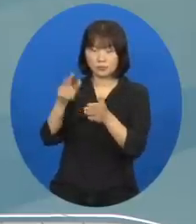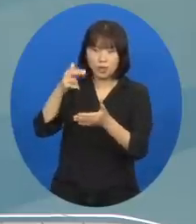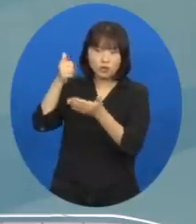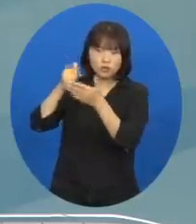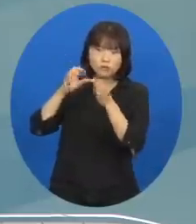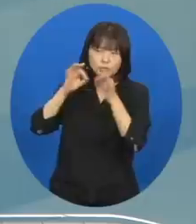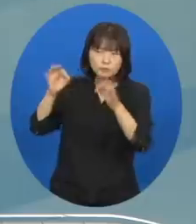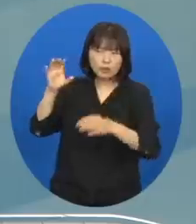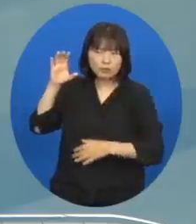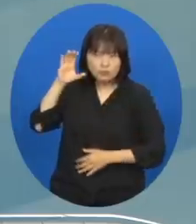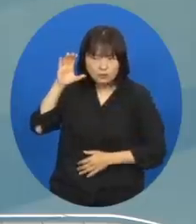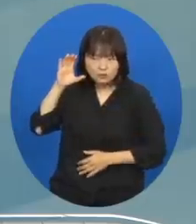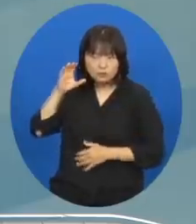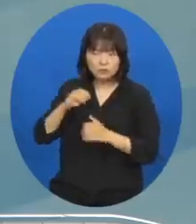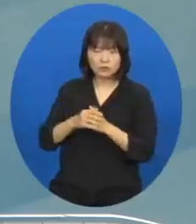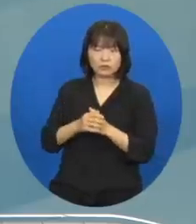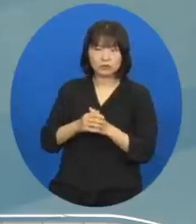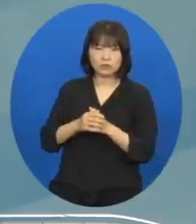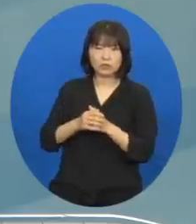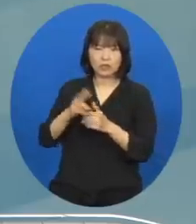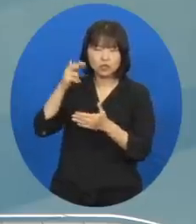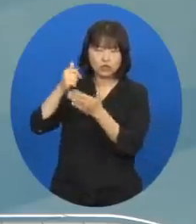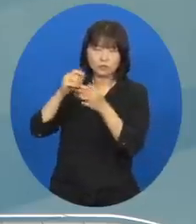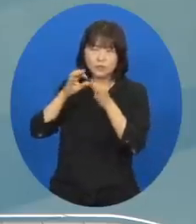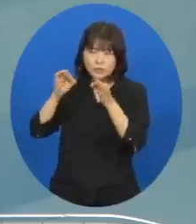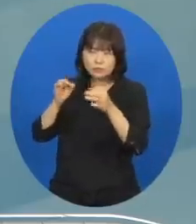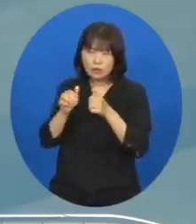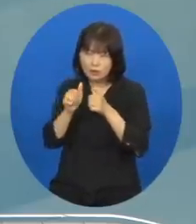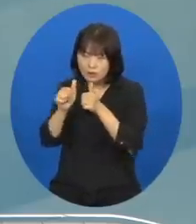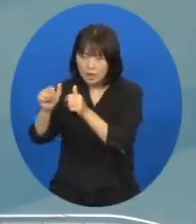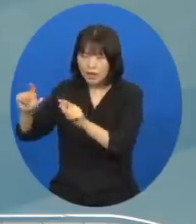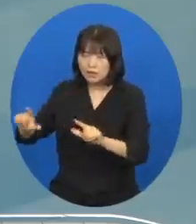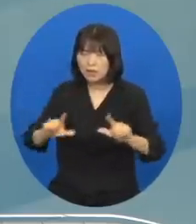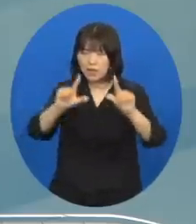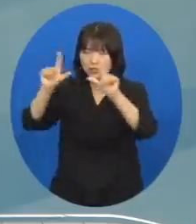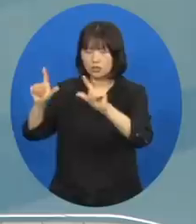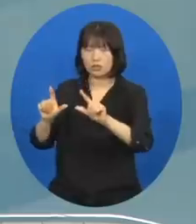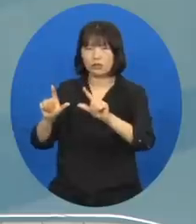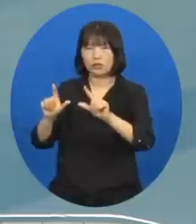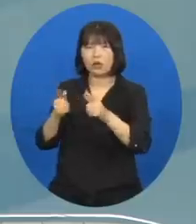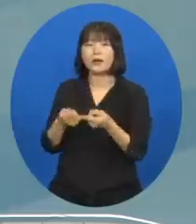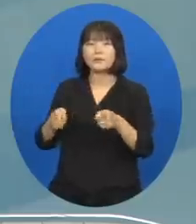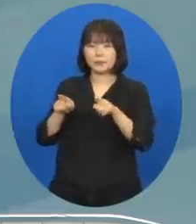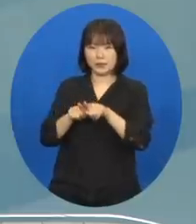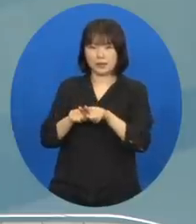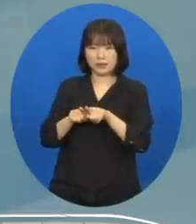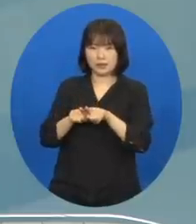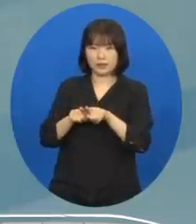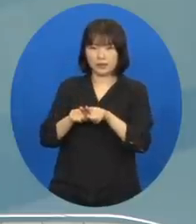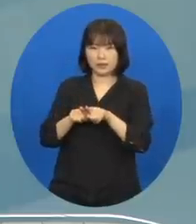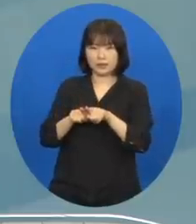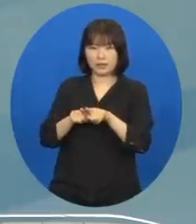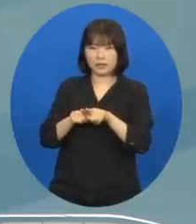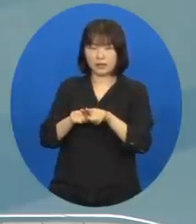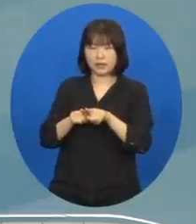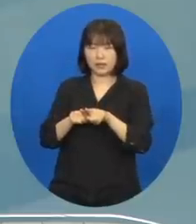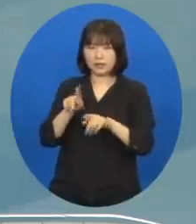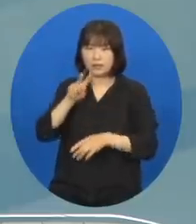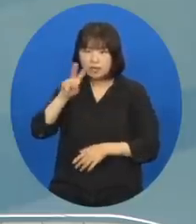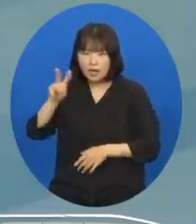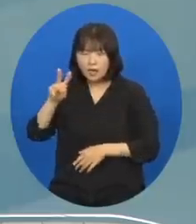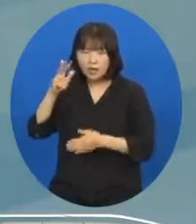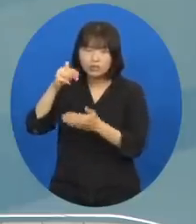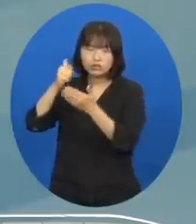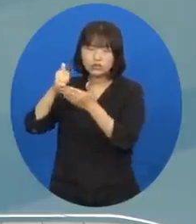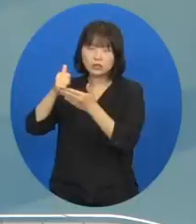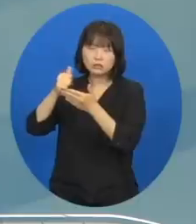반드시 그 주님의 음성을 따라 사는 것과 같이 가야 주님의 음성을 명확하게 듣게